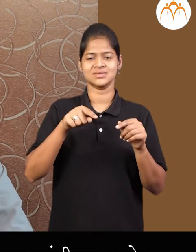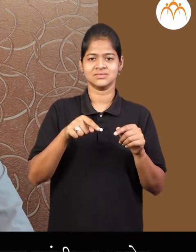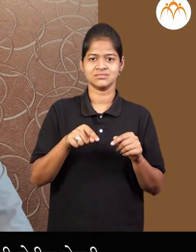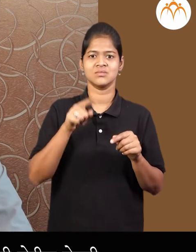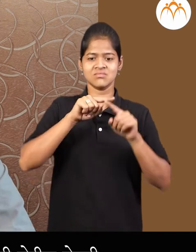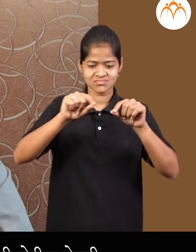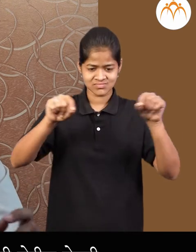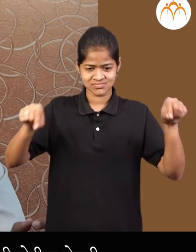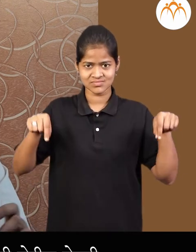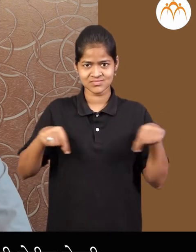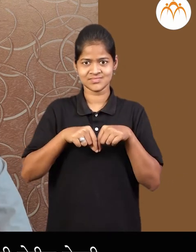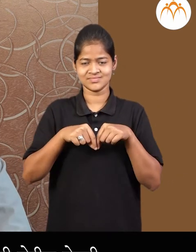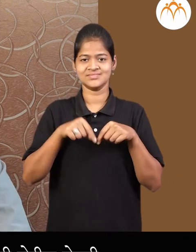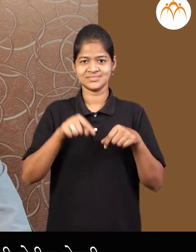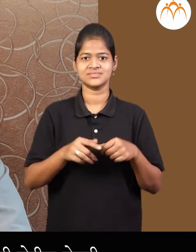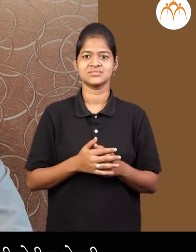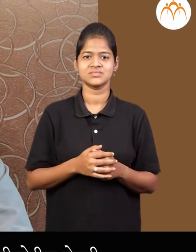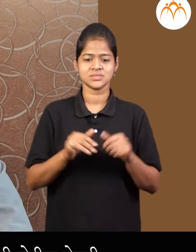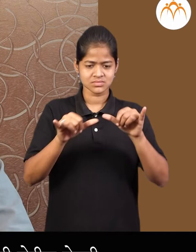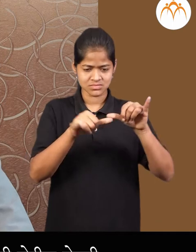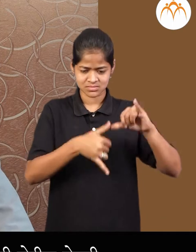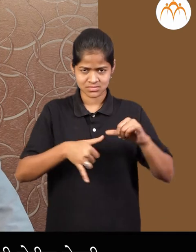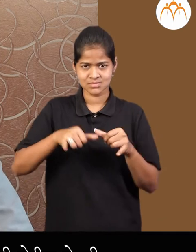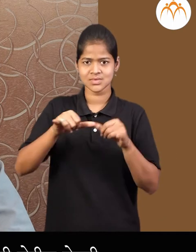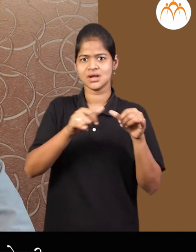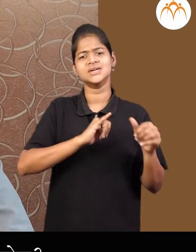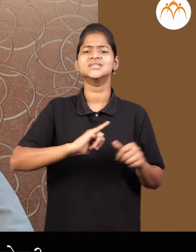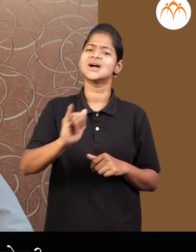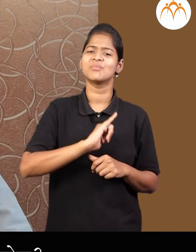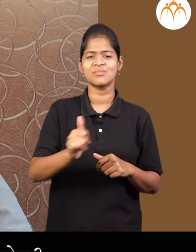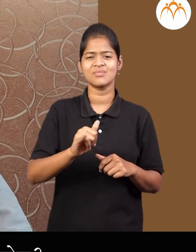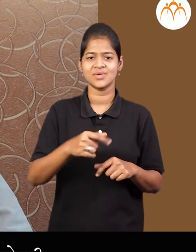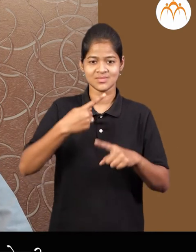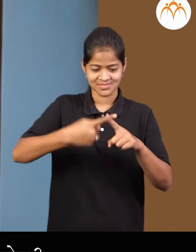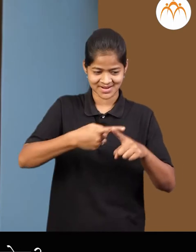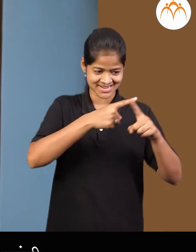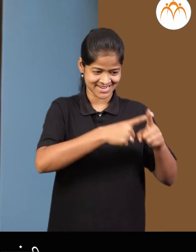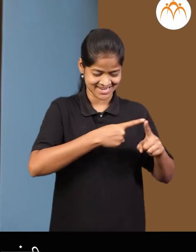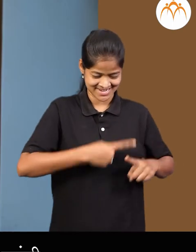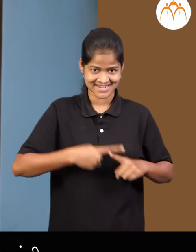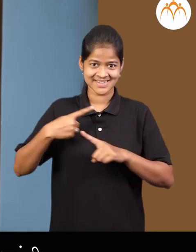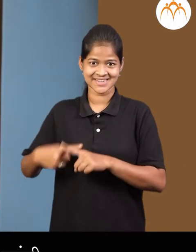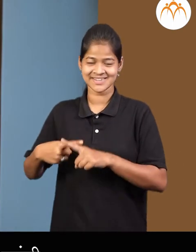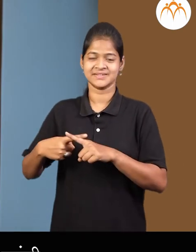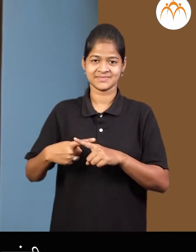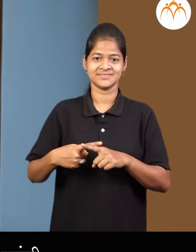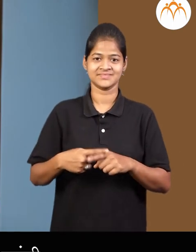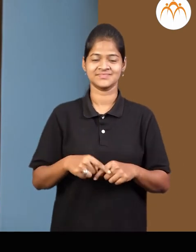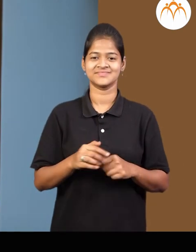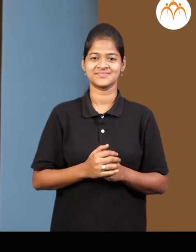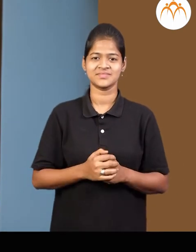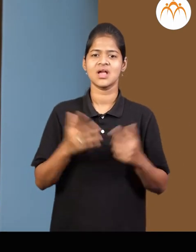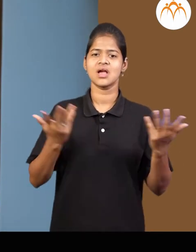आहेत. आता या चारही बाजूंच्या लांबीची बेरीज केली तर आपल्याला काय मिळेल? लागणाऱ्या तारेची एकूण